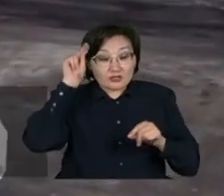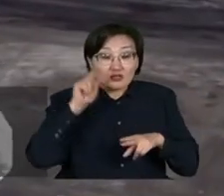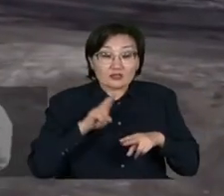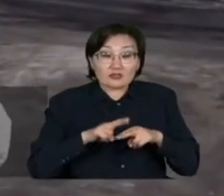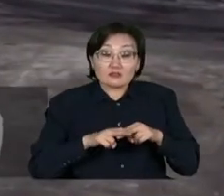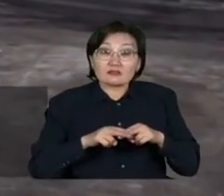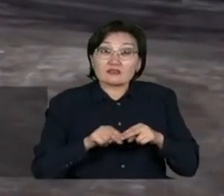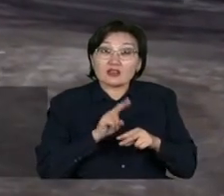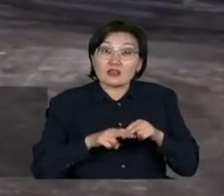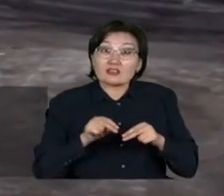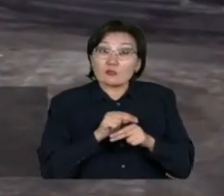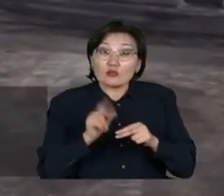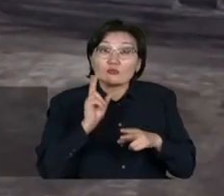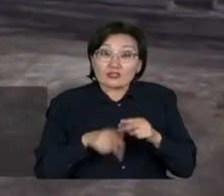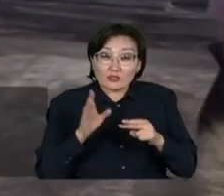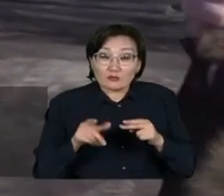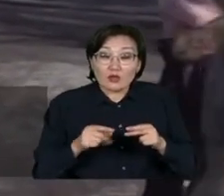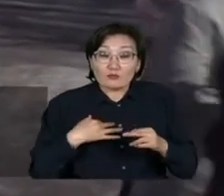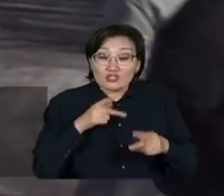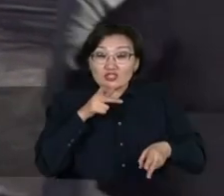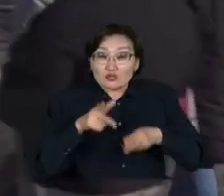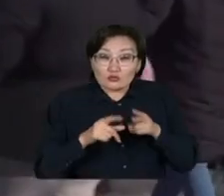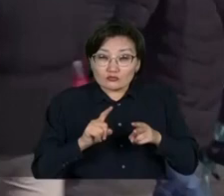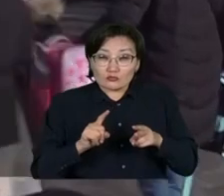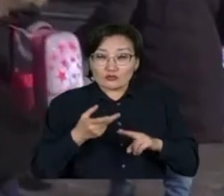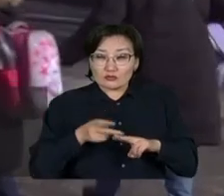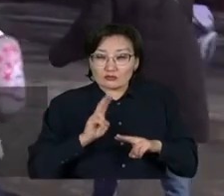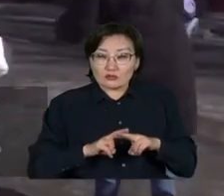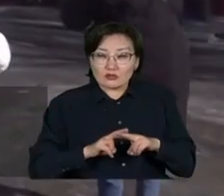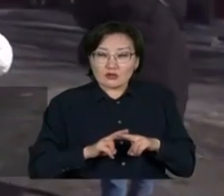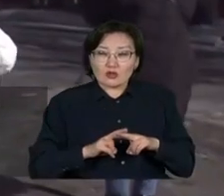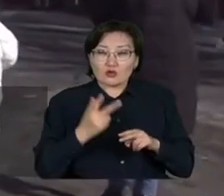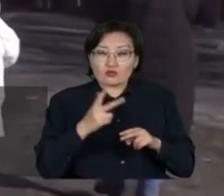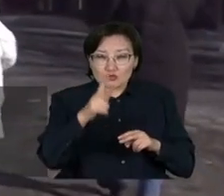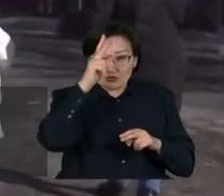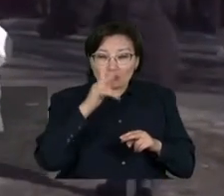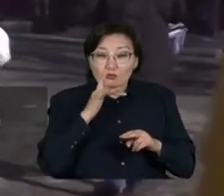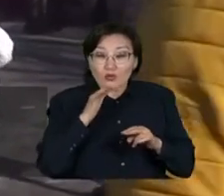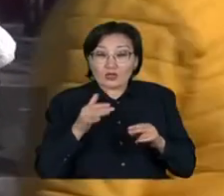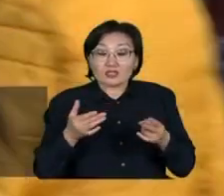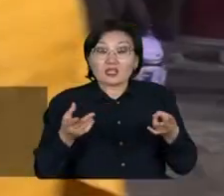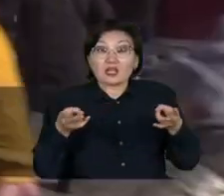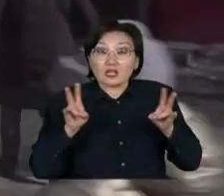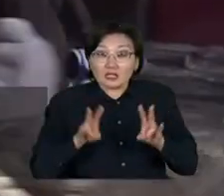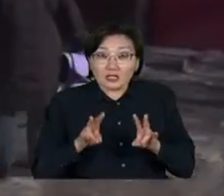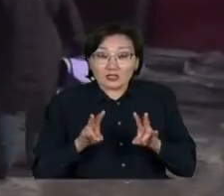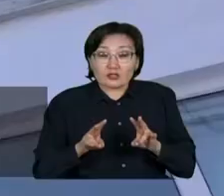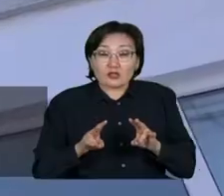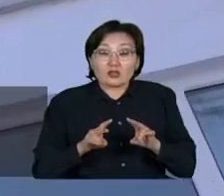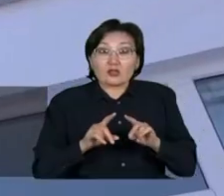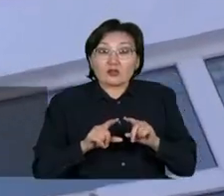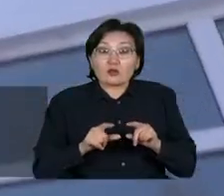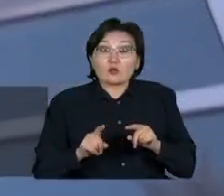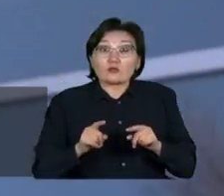қой, шуладық. Мынау не сұмдық деп, мен этот шай қалды ғой енді мектеп бітіруге, да? Сол күтуге болады ғой